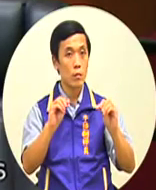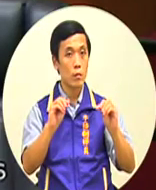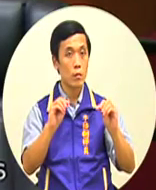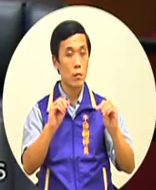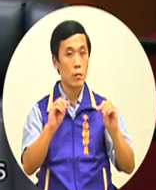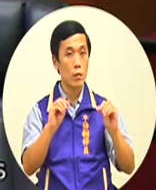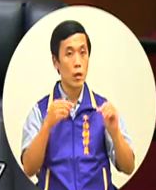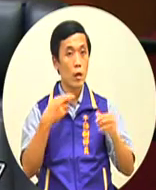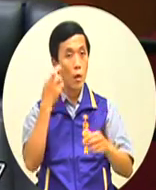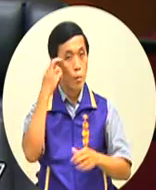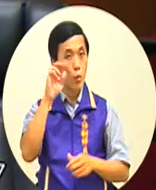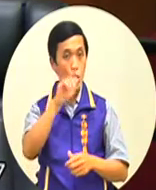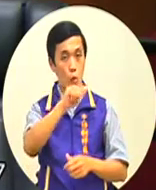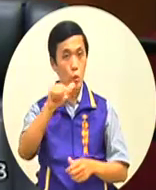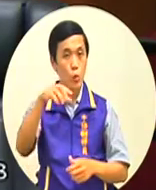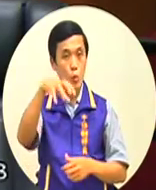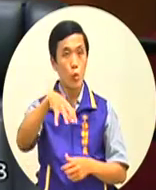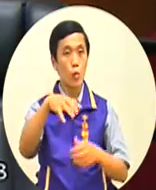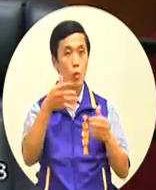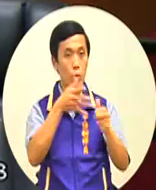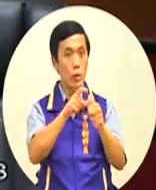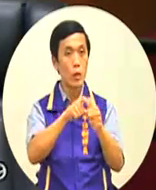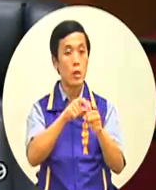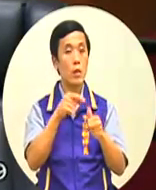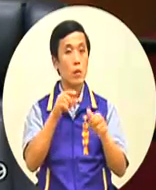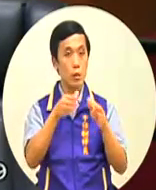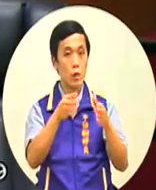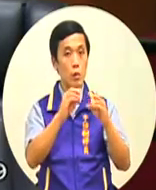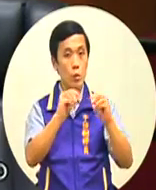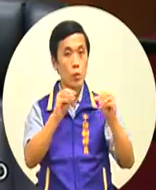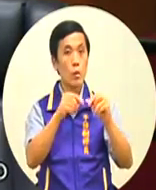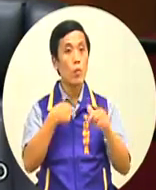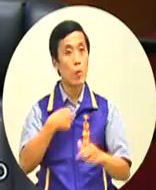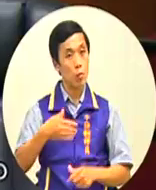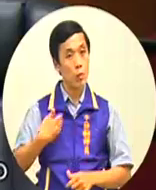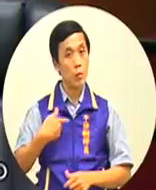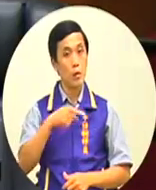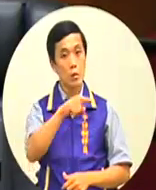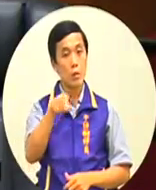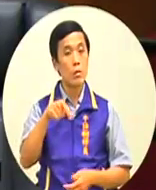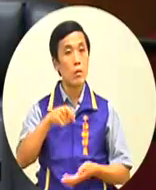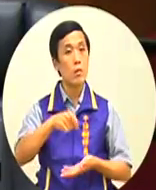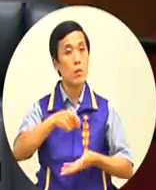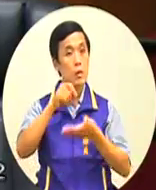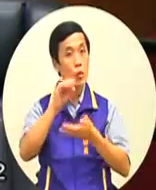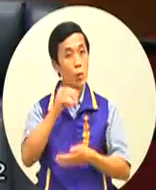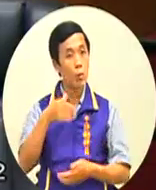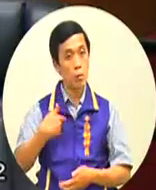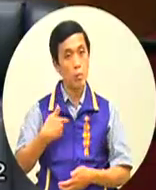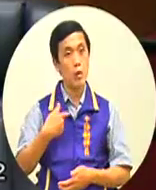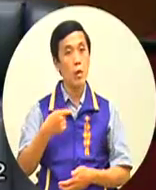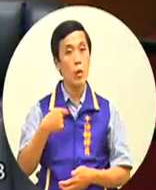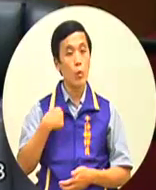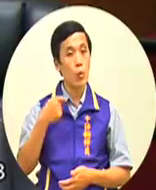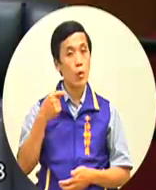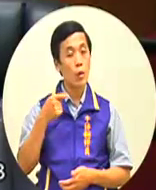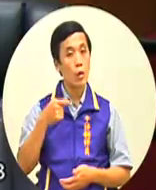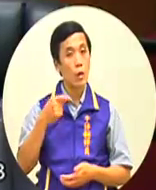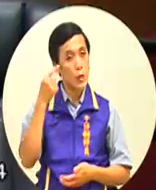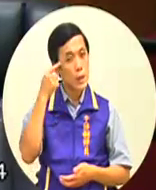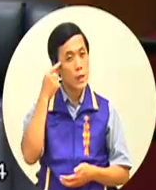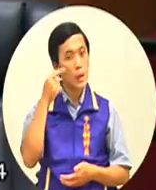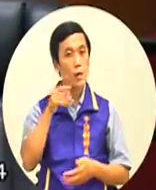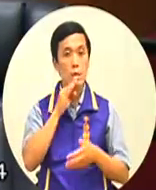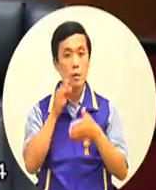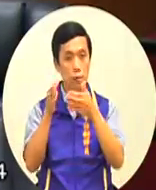我们博物馆的问题，然后这个土地的部分我不知道你们有没有提到我想要的魏武营啊，你们